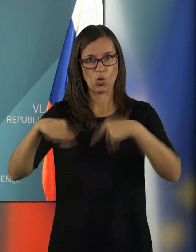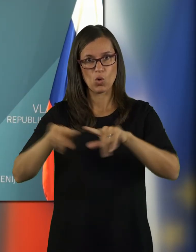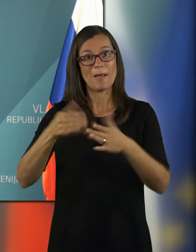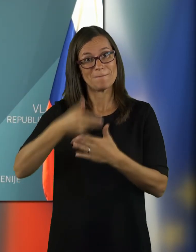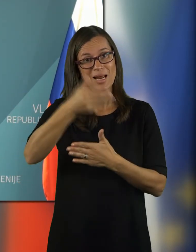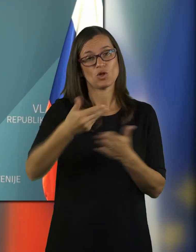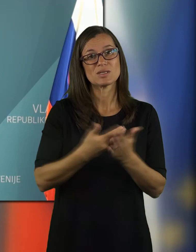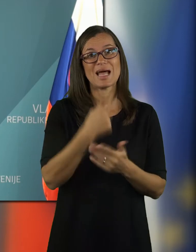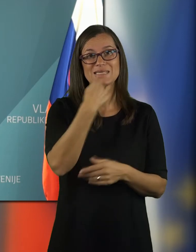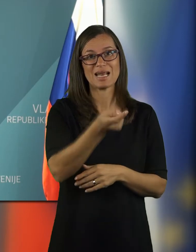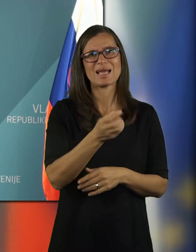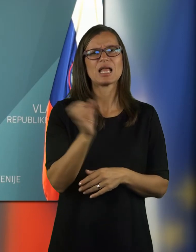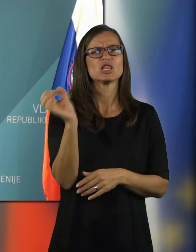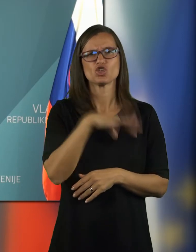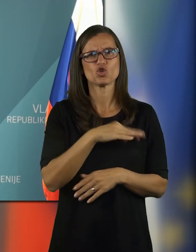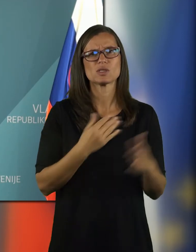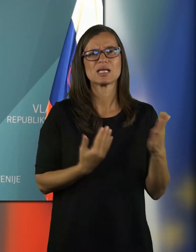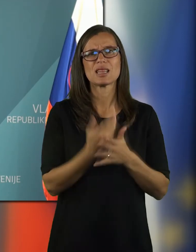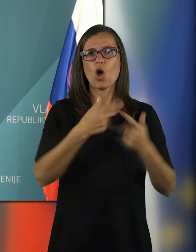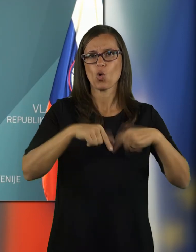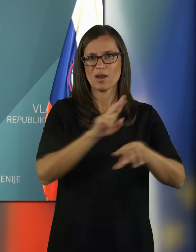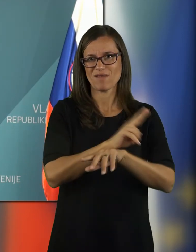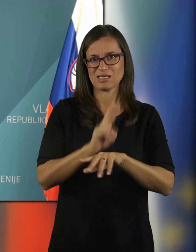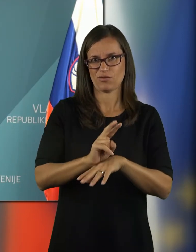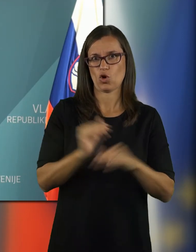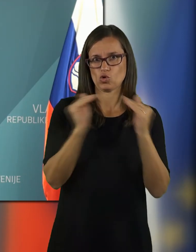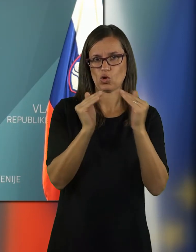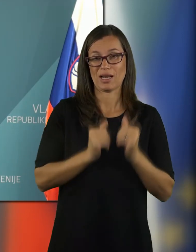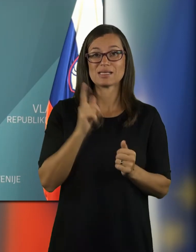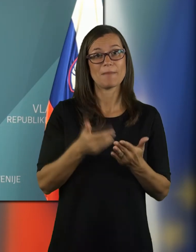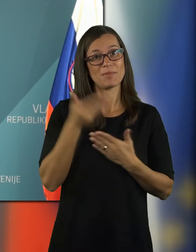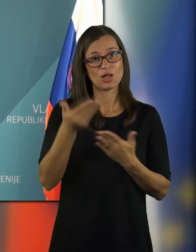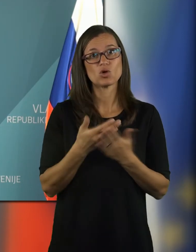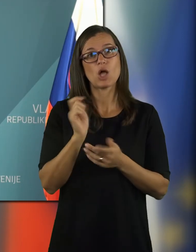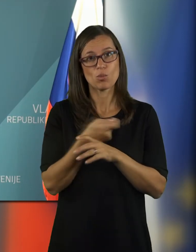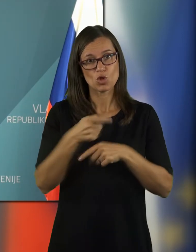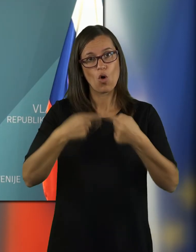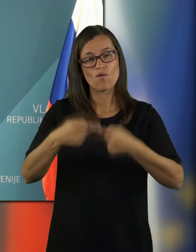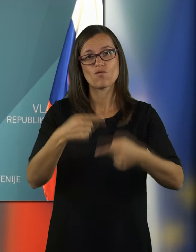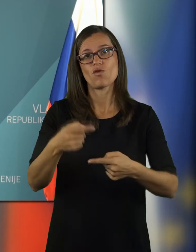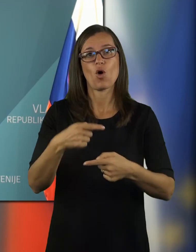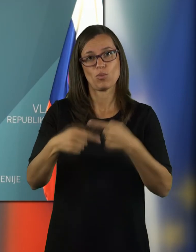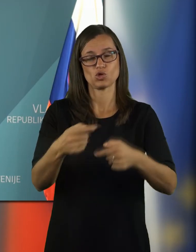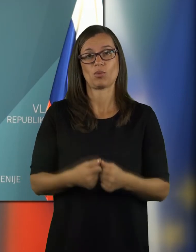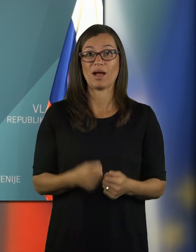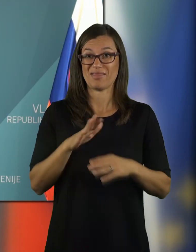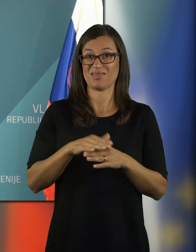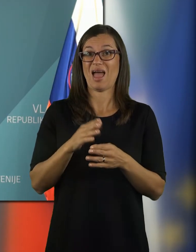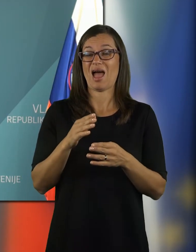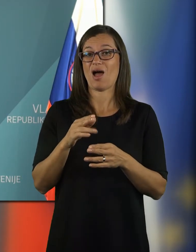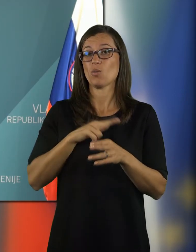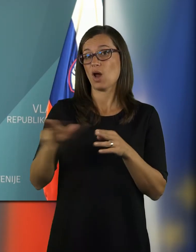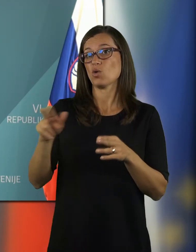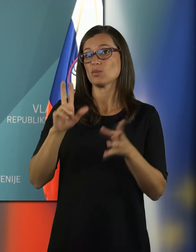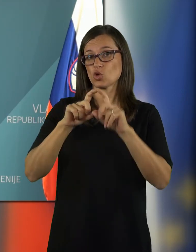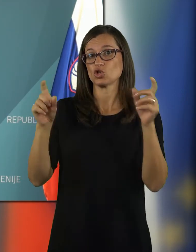okolje predlog za izrek ničnosti na okoljevarstveno soglasje in predlog za obnovo postopka. In da je tudi na upravnem sodišču že